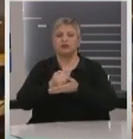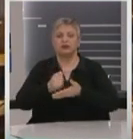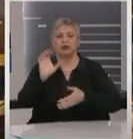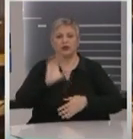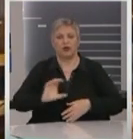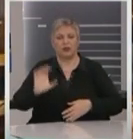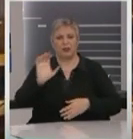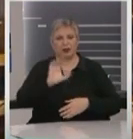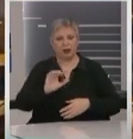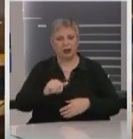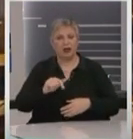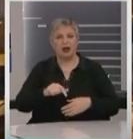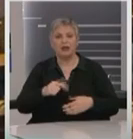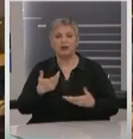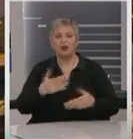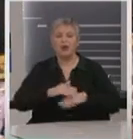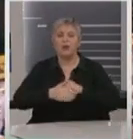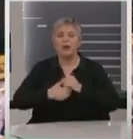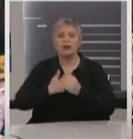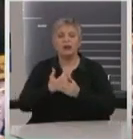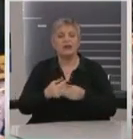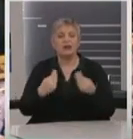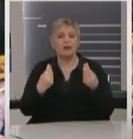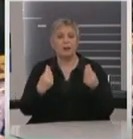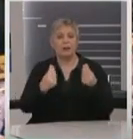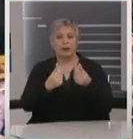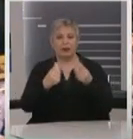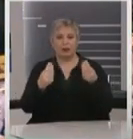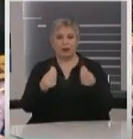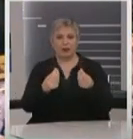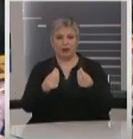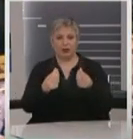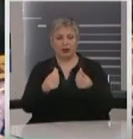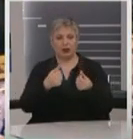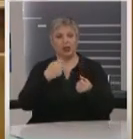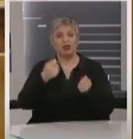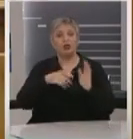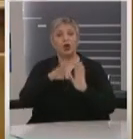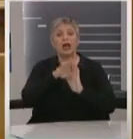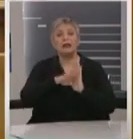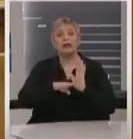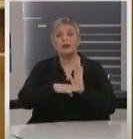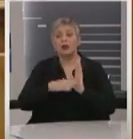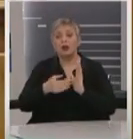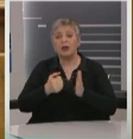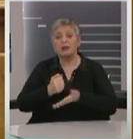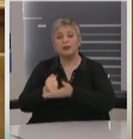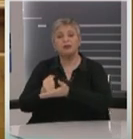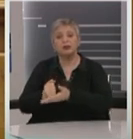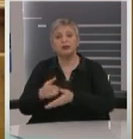μεγάλη έμφαση και στα ποιοτικά χαρακτηριστικά των παρεμβασιών μας. Σε όλα τα προγράμματα ενίσχυσης επιχειρηματικότητας υπάρχει για πρώτη